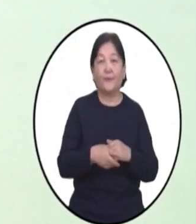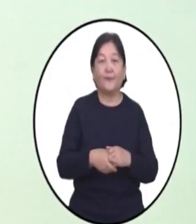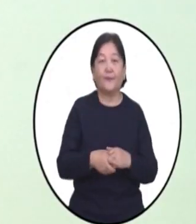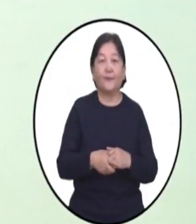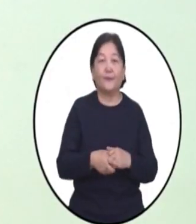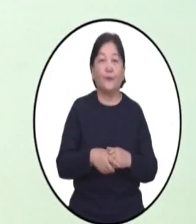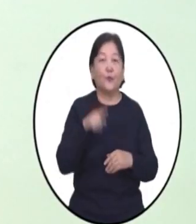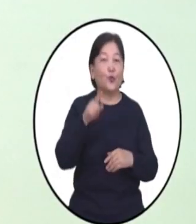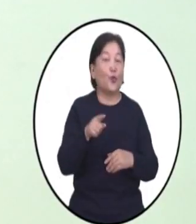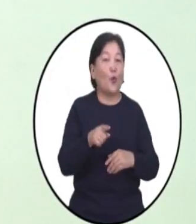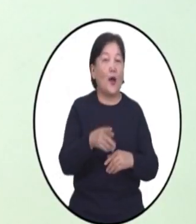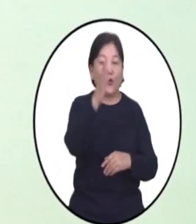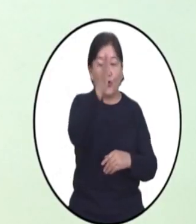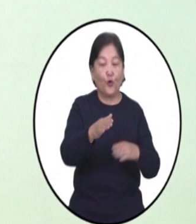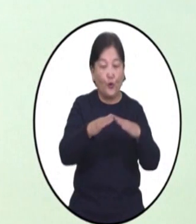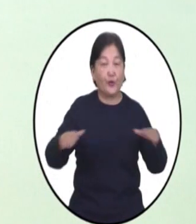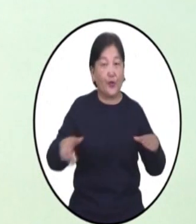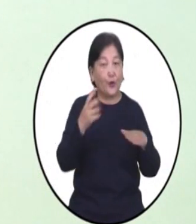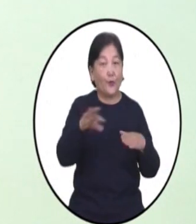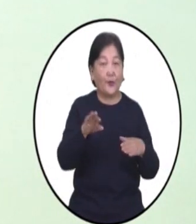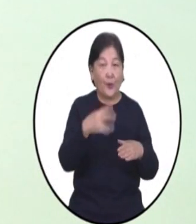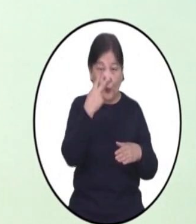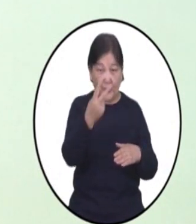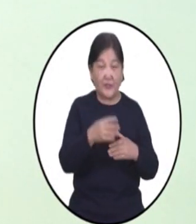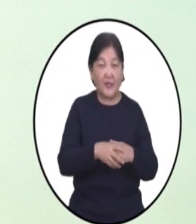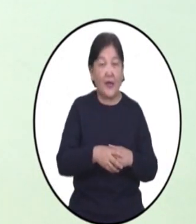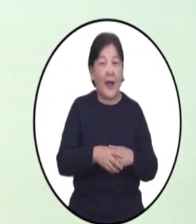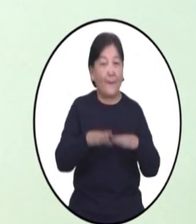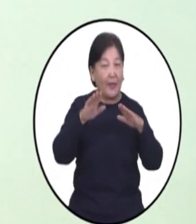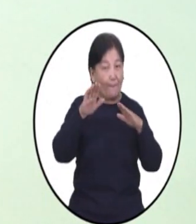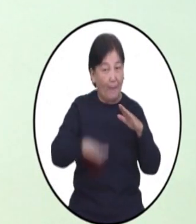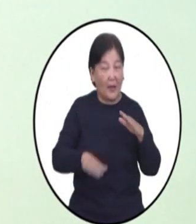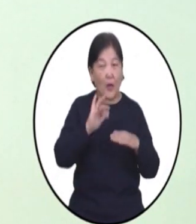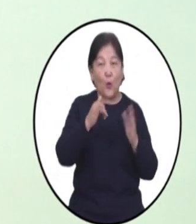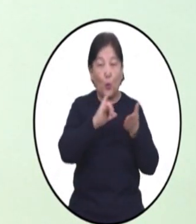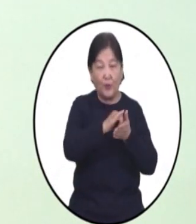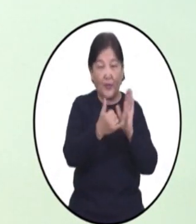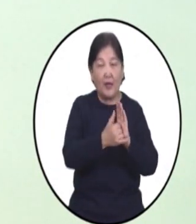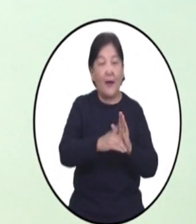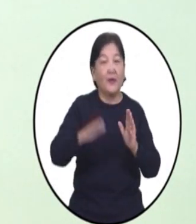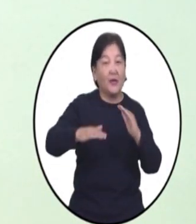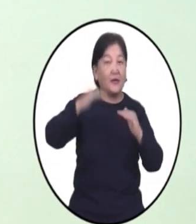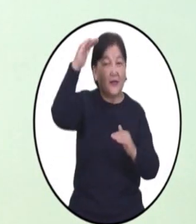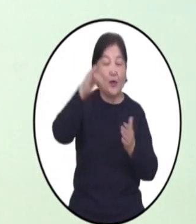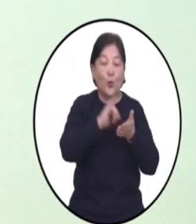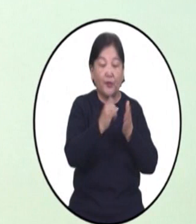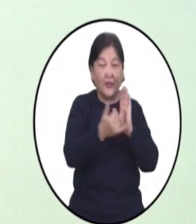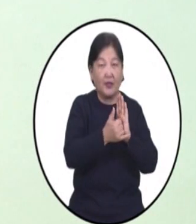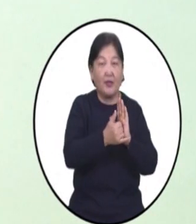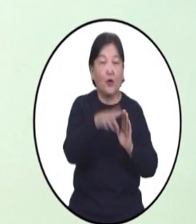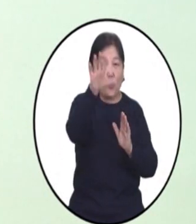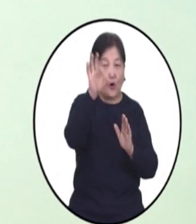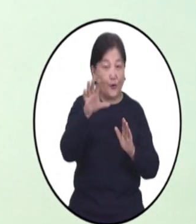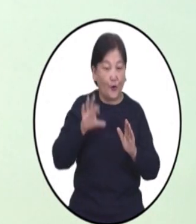тухайн өгөгдлийнхөө жагсаалтын хувьд бол хамгийн бага утга, хамгийн их бага